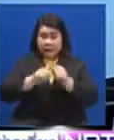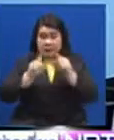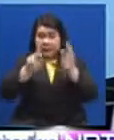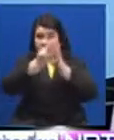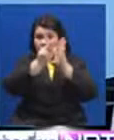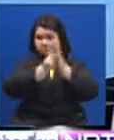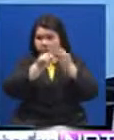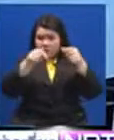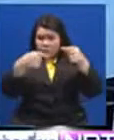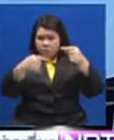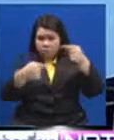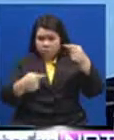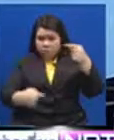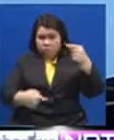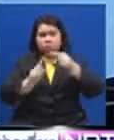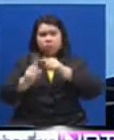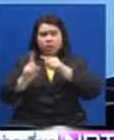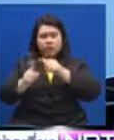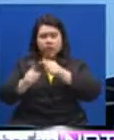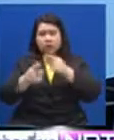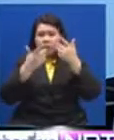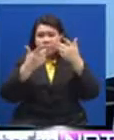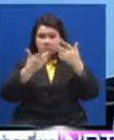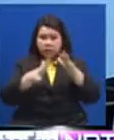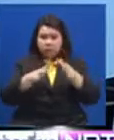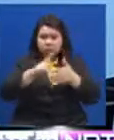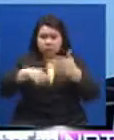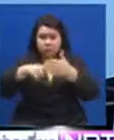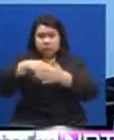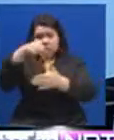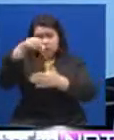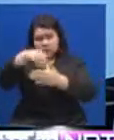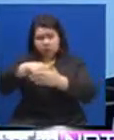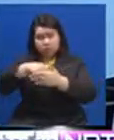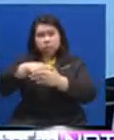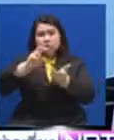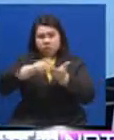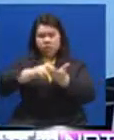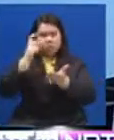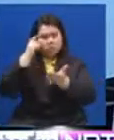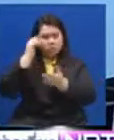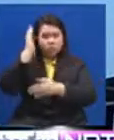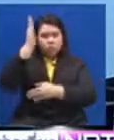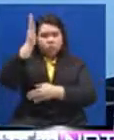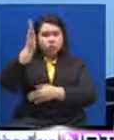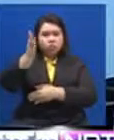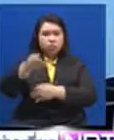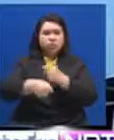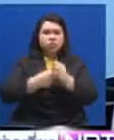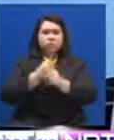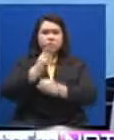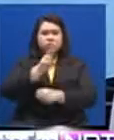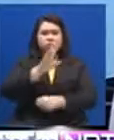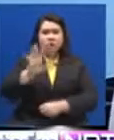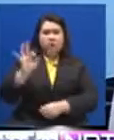กว่าจะเสร็จกว่าจะเลือกตั้งกว่าจะรับรองกันก็น่าจะเป็นต้นปีก็คงเป็นไปตามที่ท่านประมาณไว้นะครับ